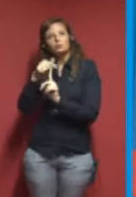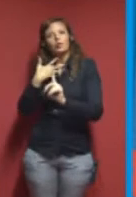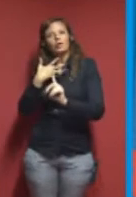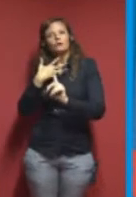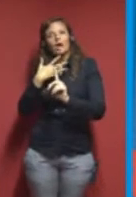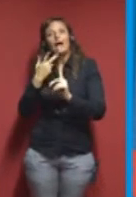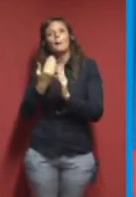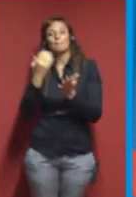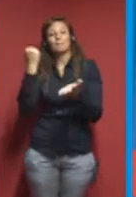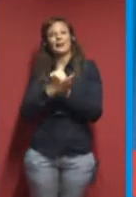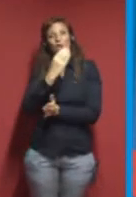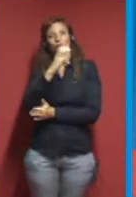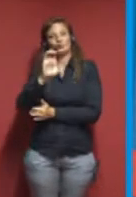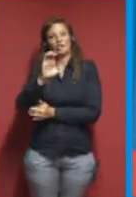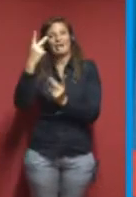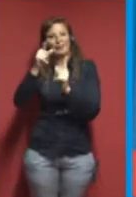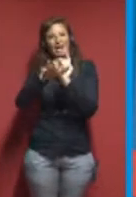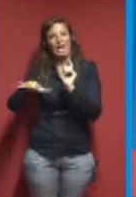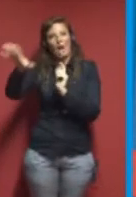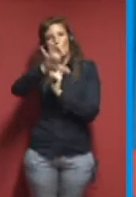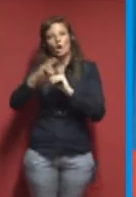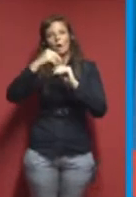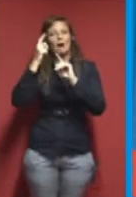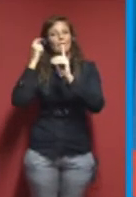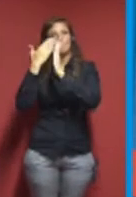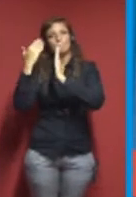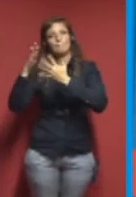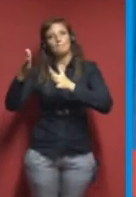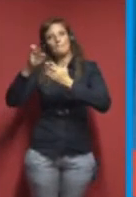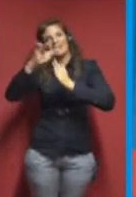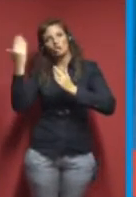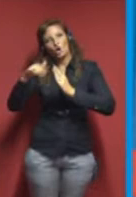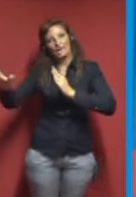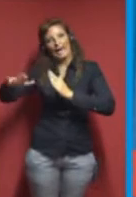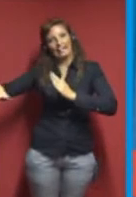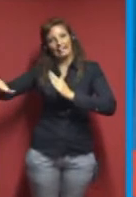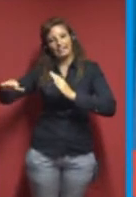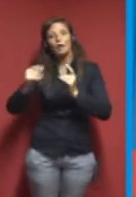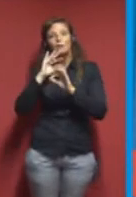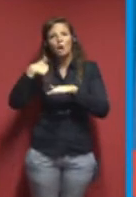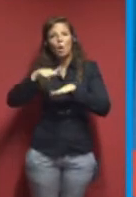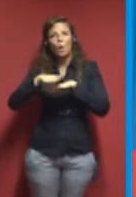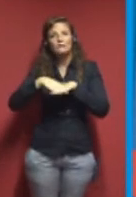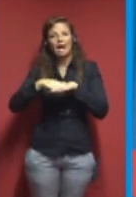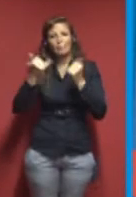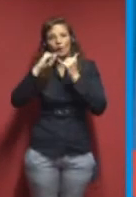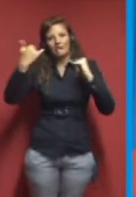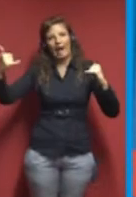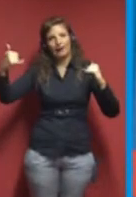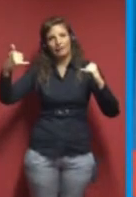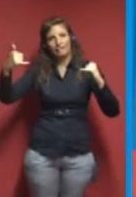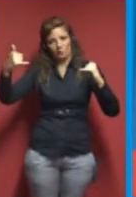avere il marchio cie per l'europa per il medio oriente però usiamo il nylon che